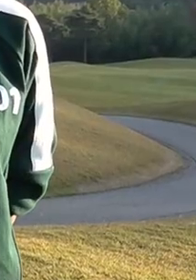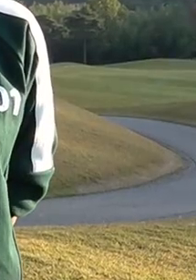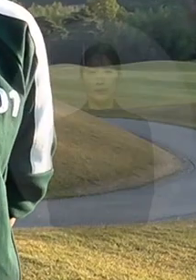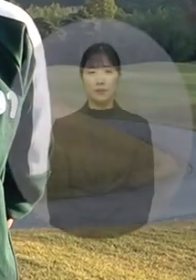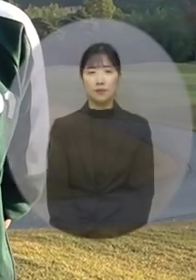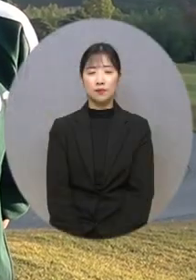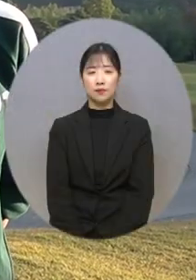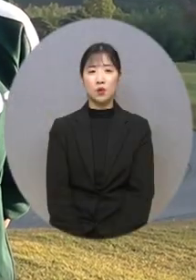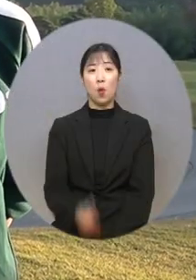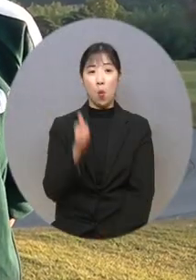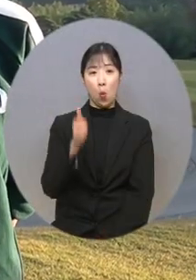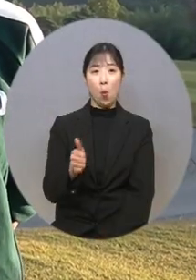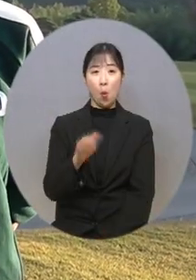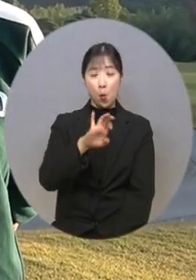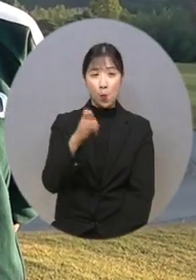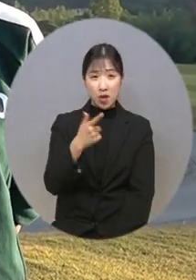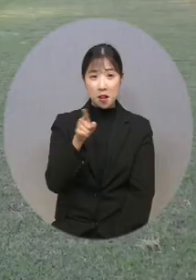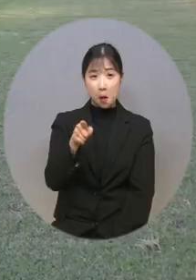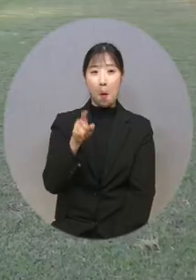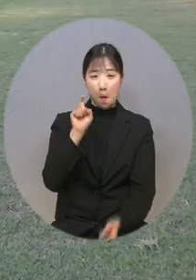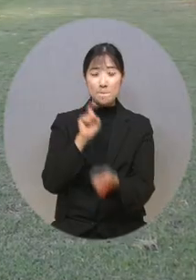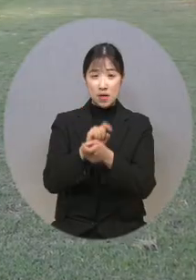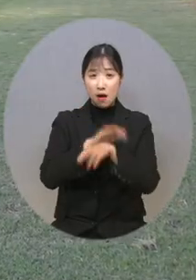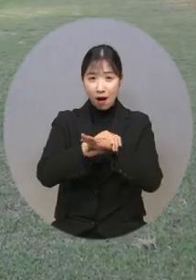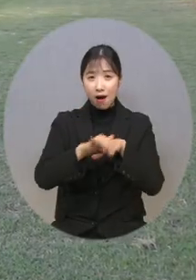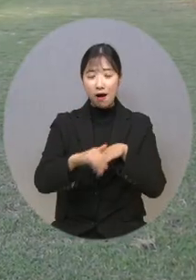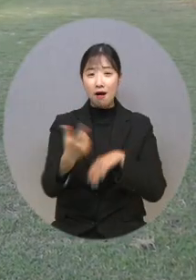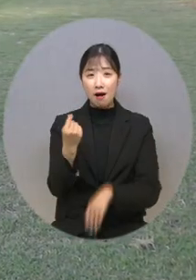굿! 핀 바로 봤어. 우와, 언니 멋있다. 바로 봤다.